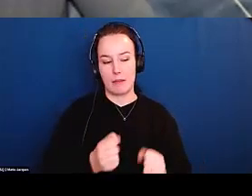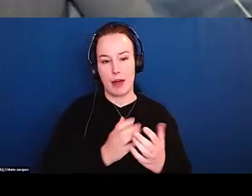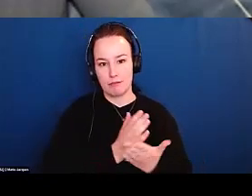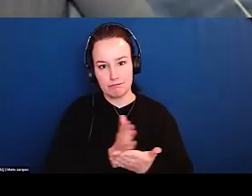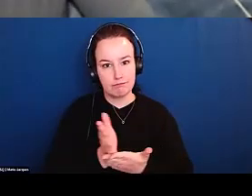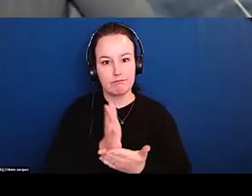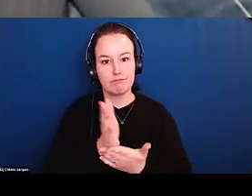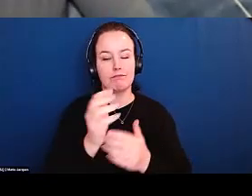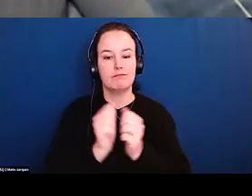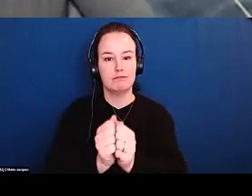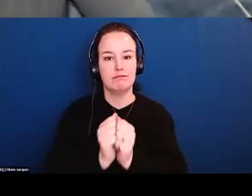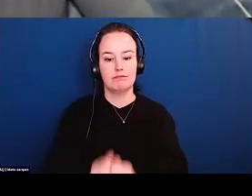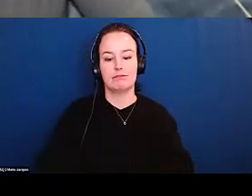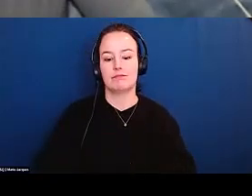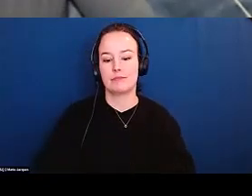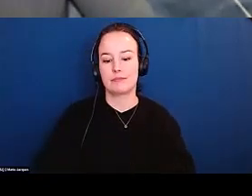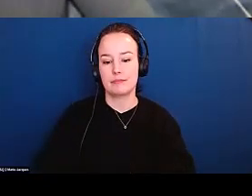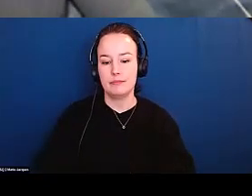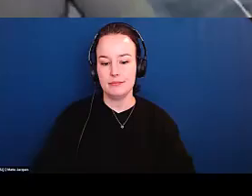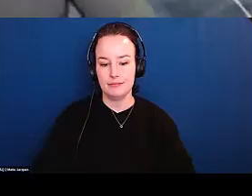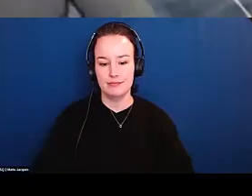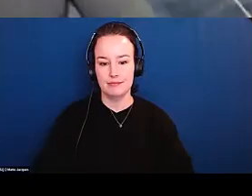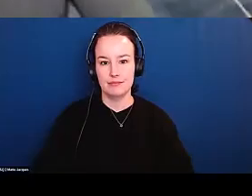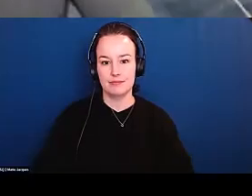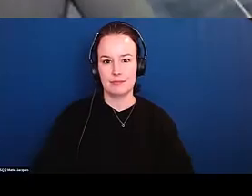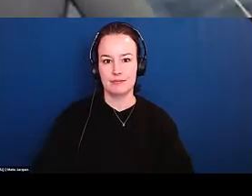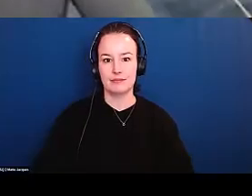Donc, merci beaucoup d'avoir relevé ça.